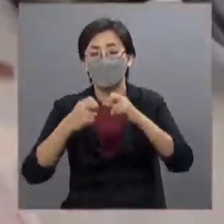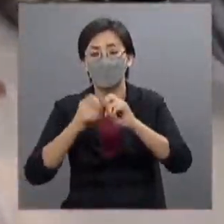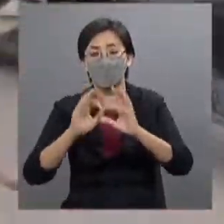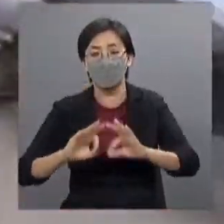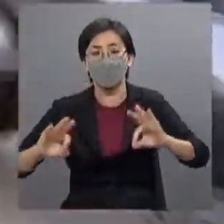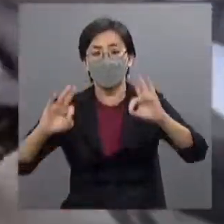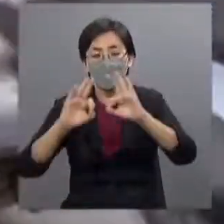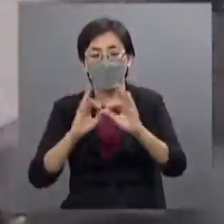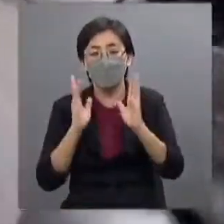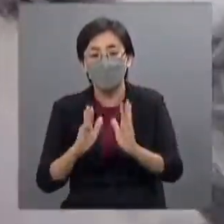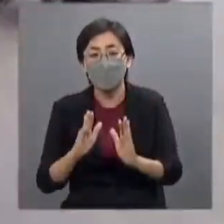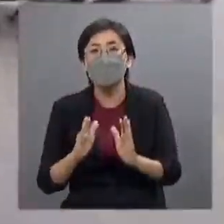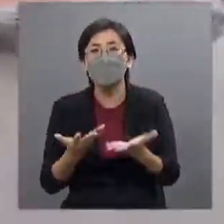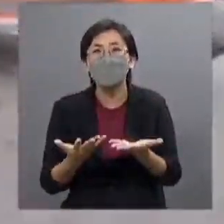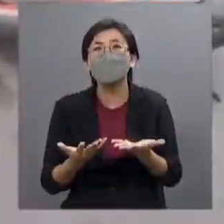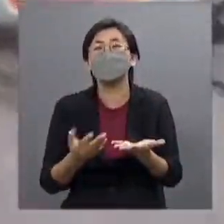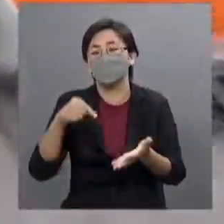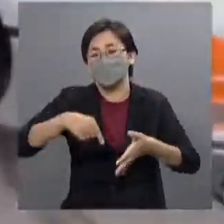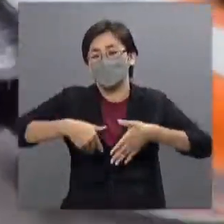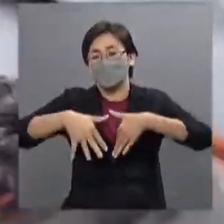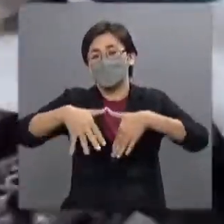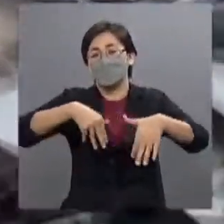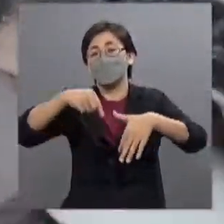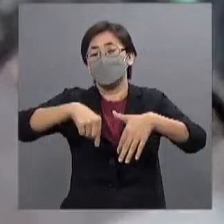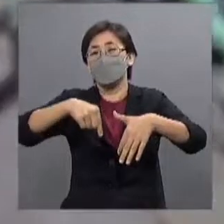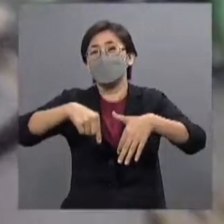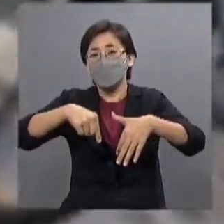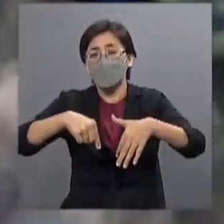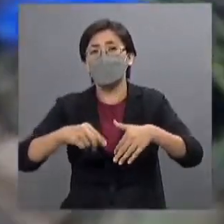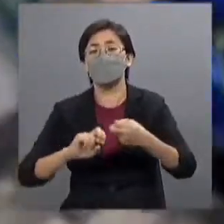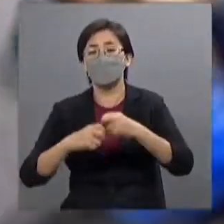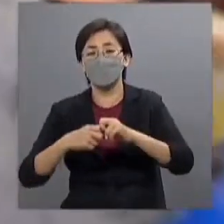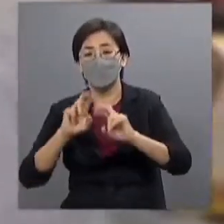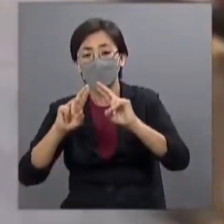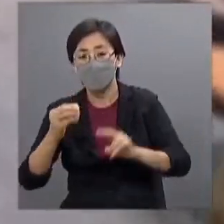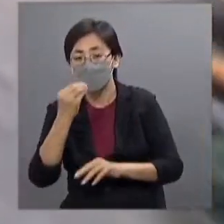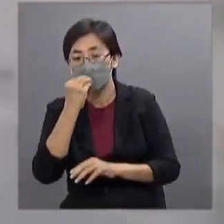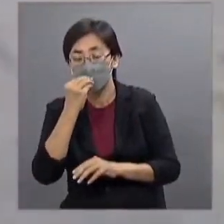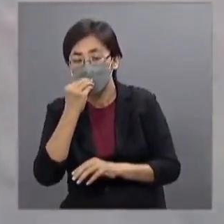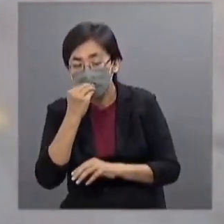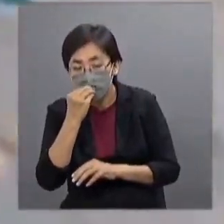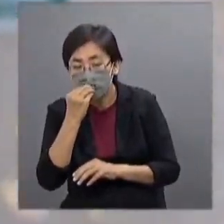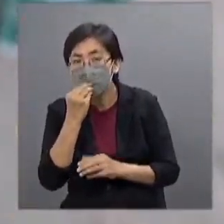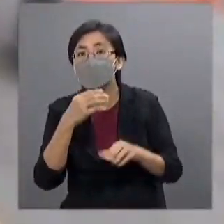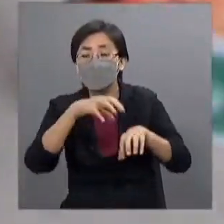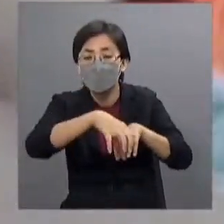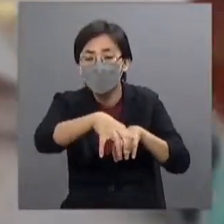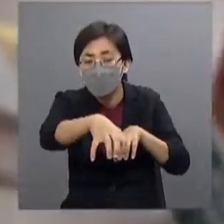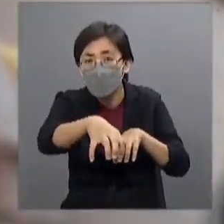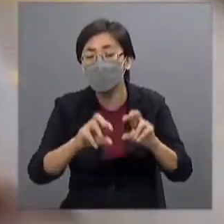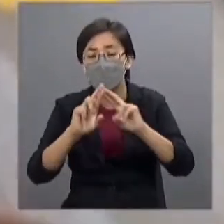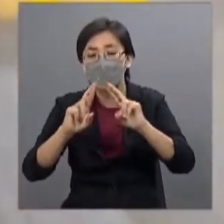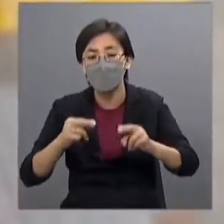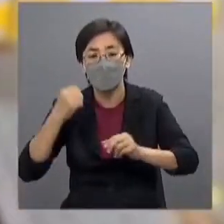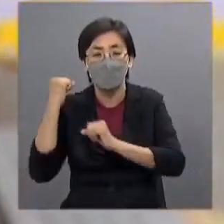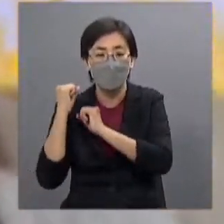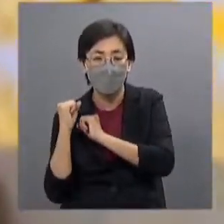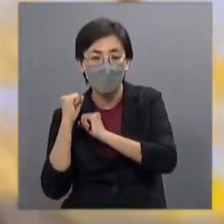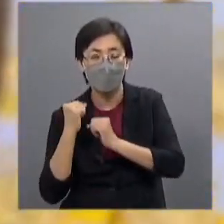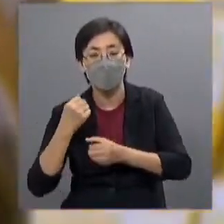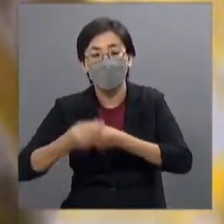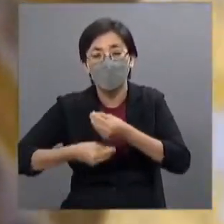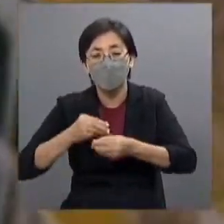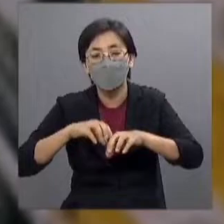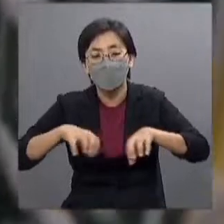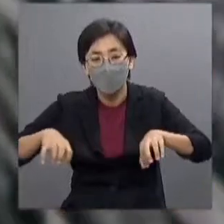ใช้พื้นที่ร่วมกันนะคะซึ่งก็จะเห็นว่าบรรดาร้านอาหารใหญ่น้อยนะคะรวมถึงร้านหาบเล่แผงลอยต่างๆที่ใช้พื้นที่ร่วมกัน